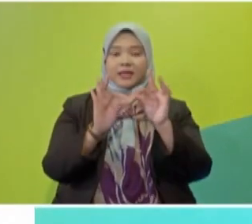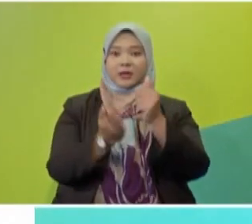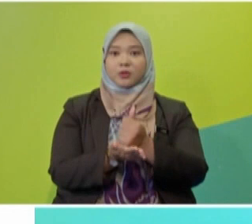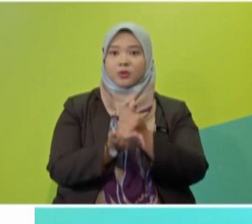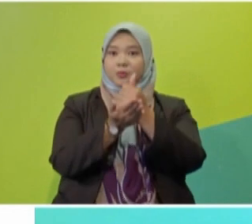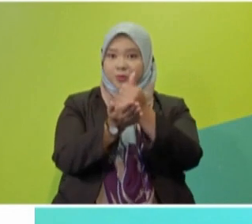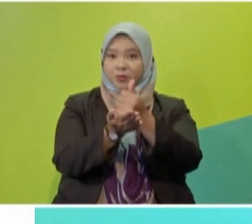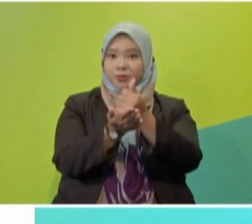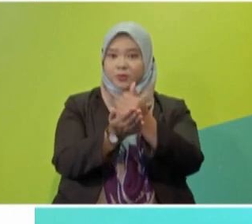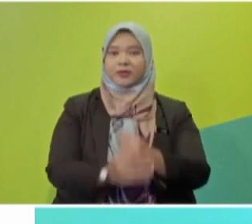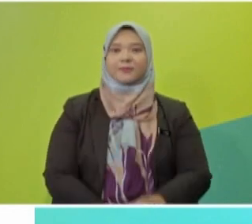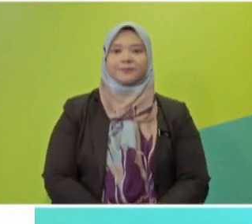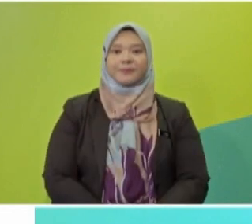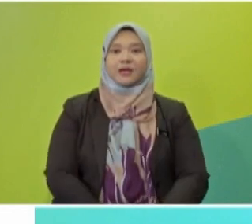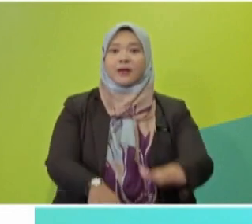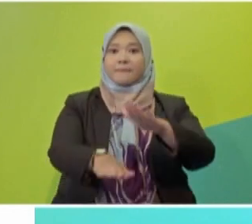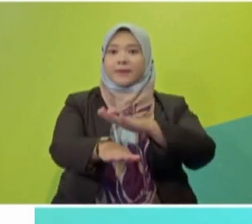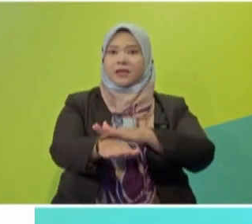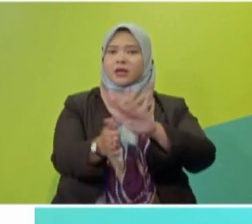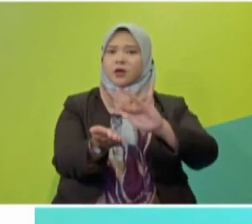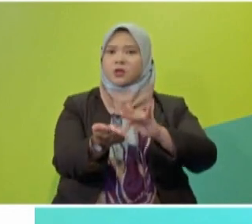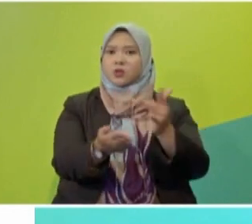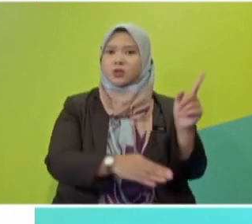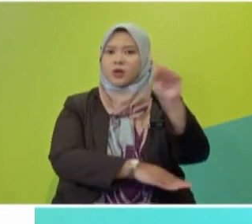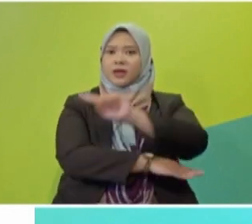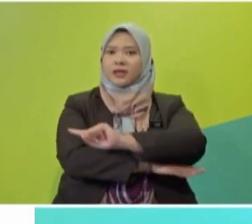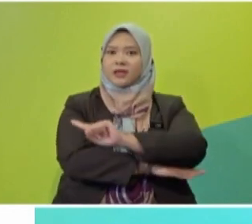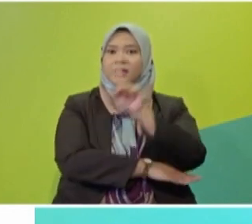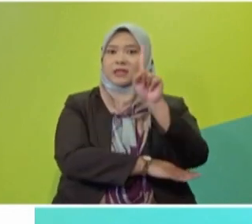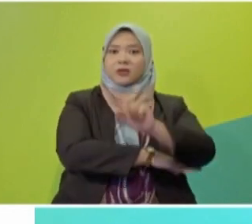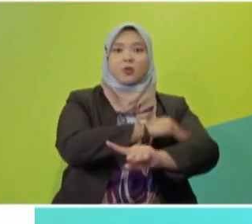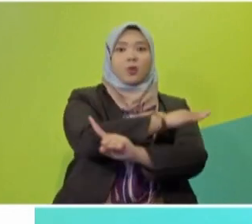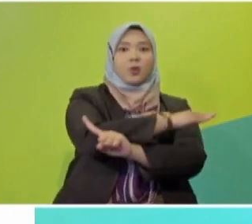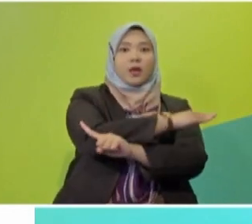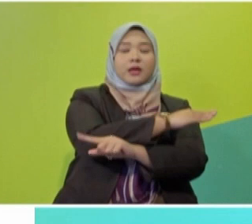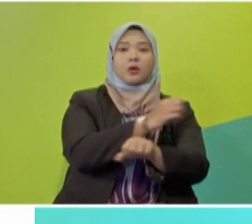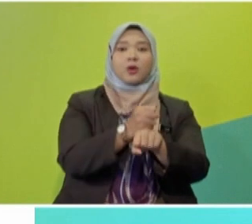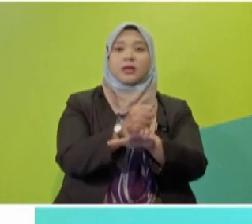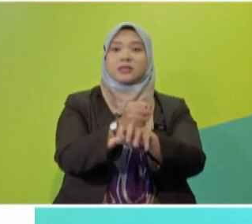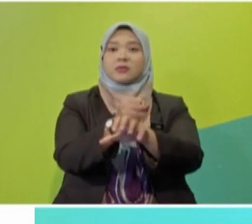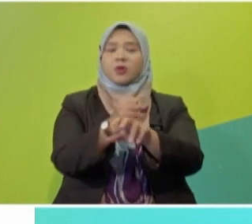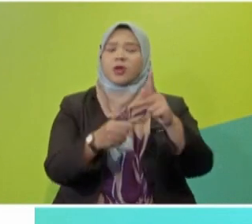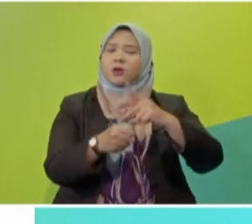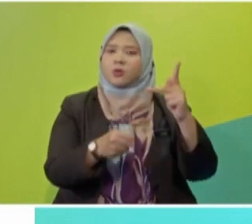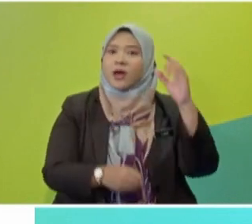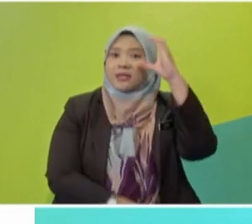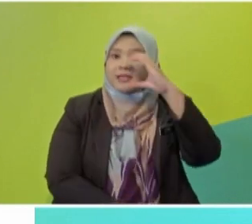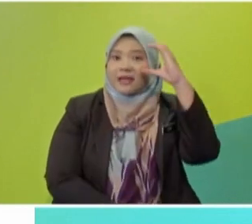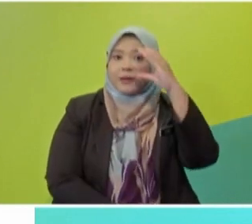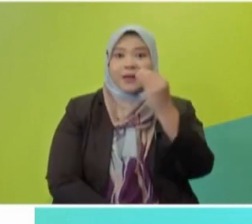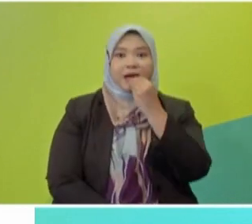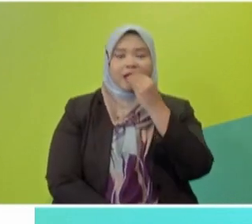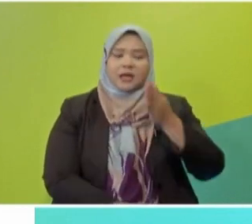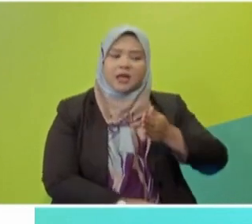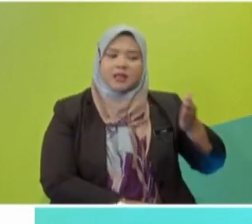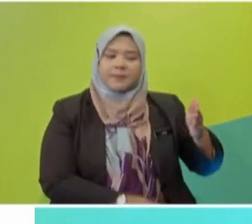Pada suatu hari, seekor semut keluar mencari makanan di pinggir sungai.